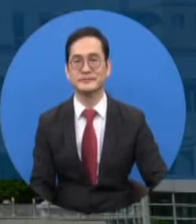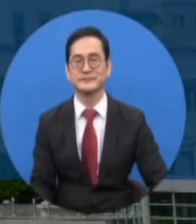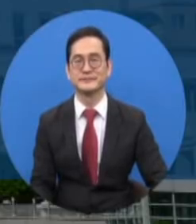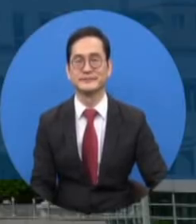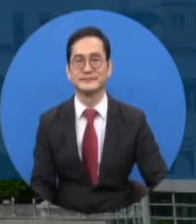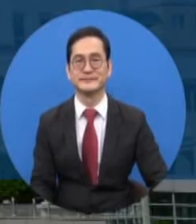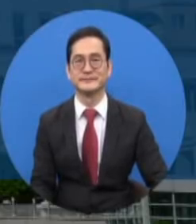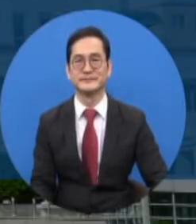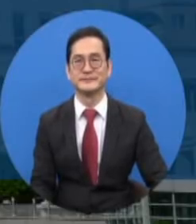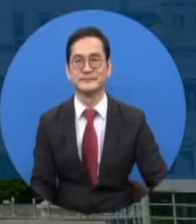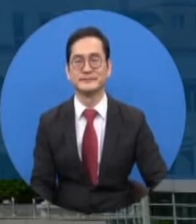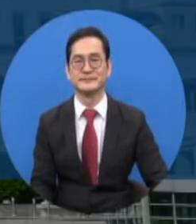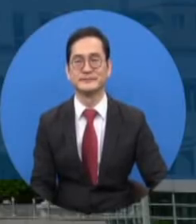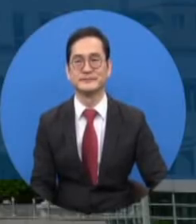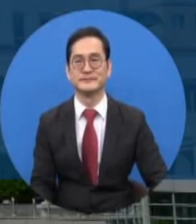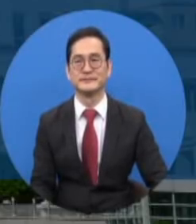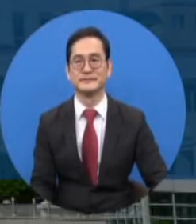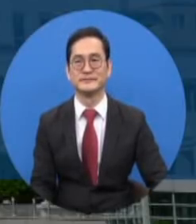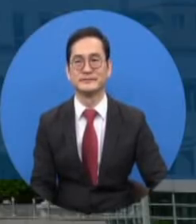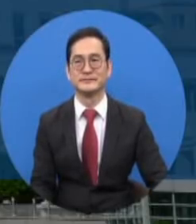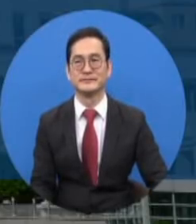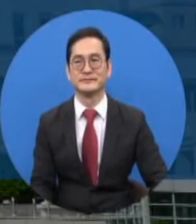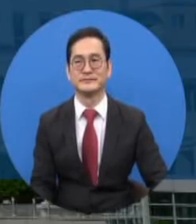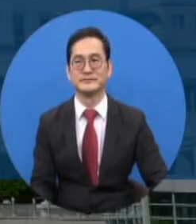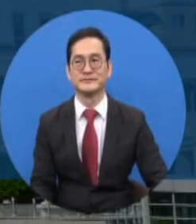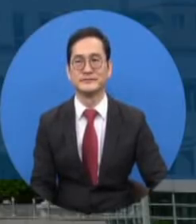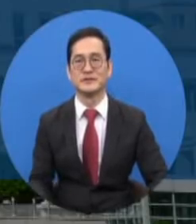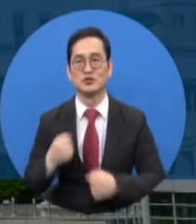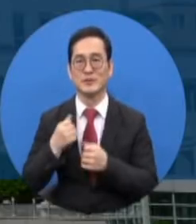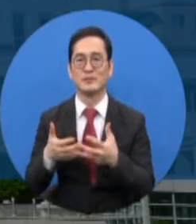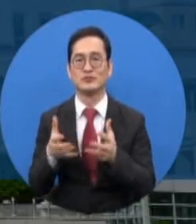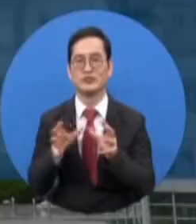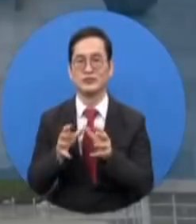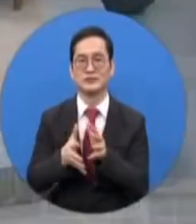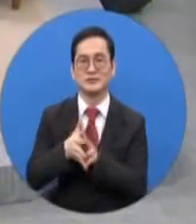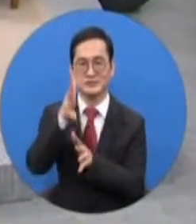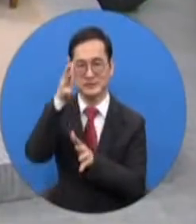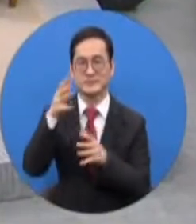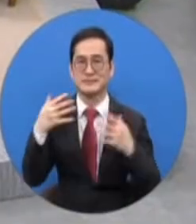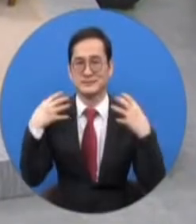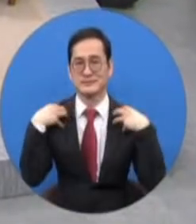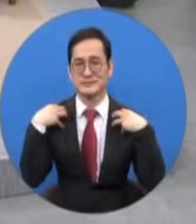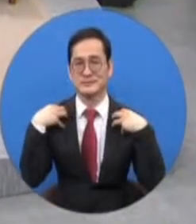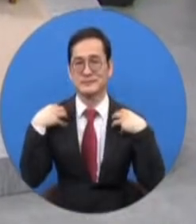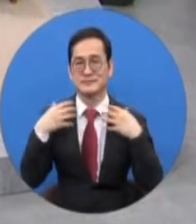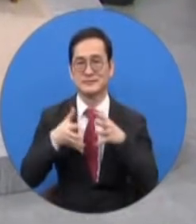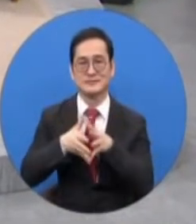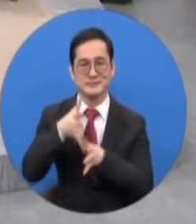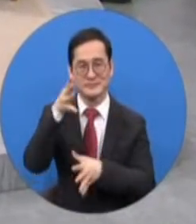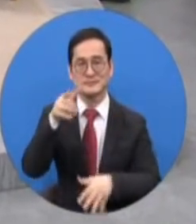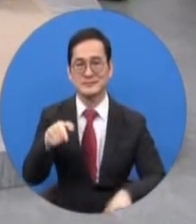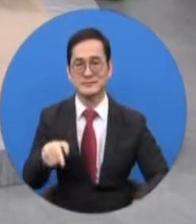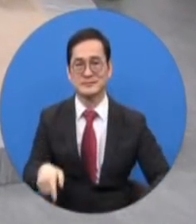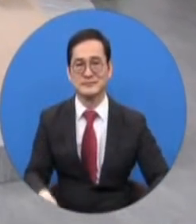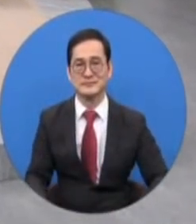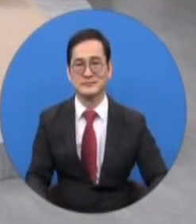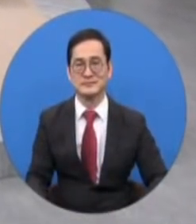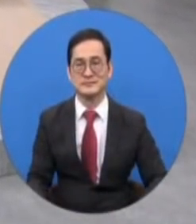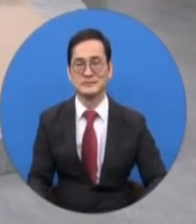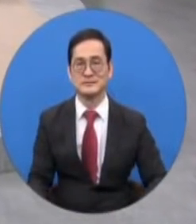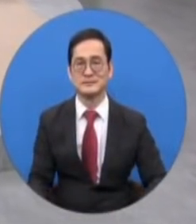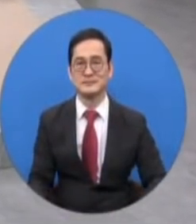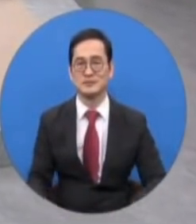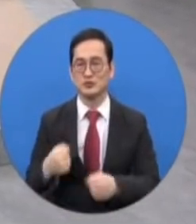국방부 청사 저 큰 저 뒤에 있는 그림 네. 국방부 청사에 장관실도 있고 여러 가지 뭐 기자실도 있고 하니까